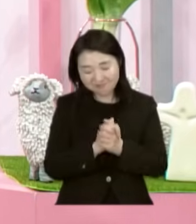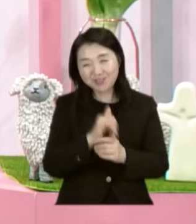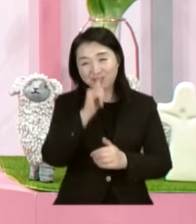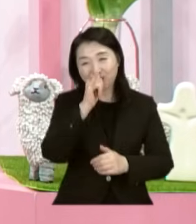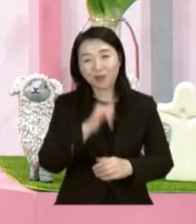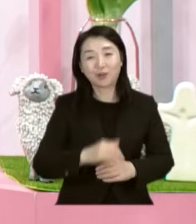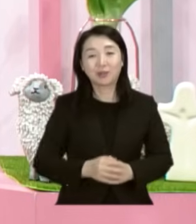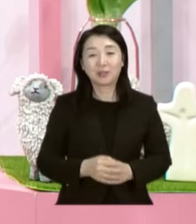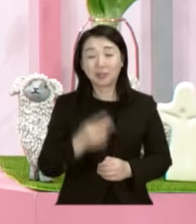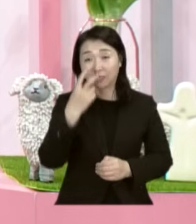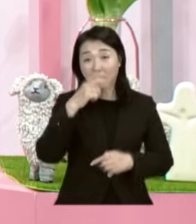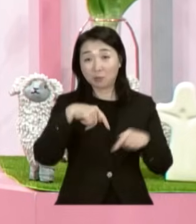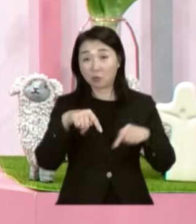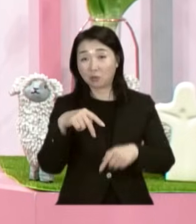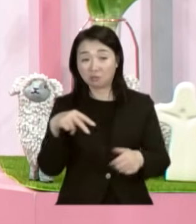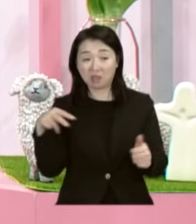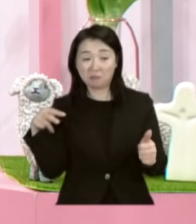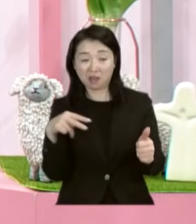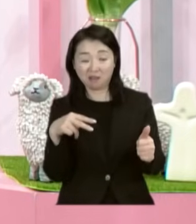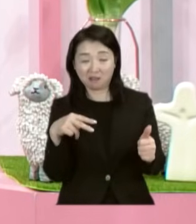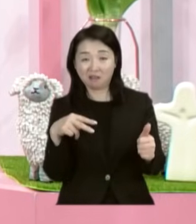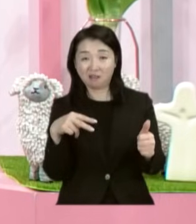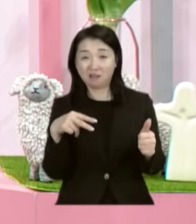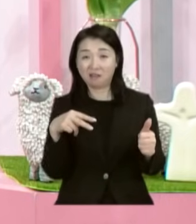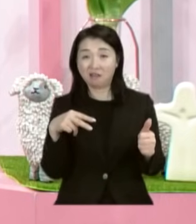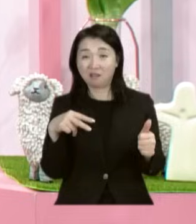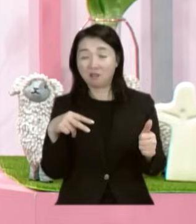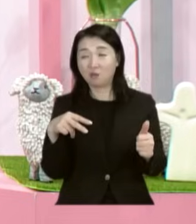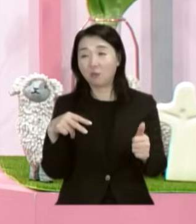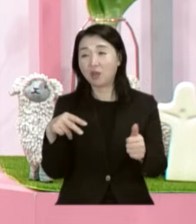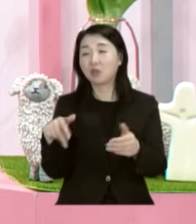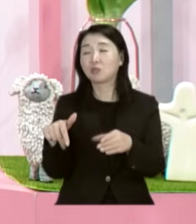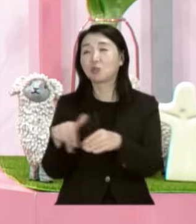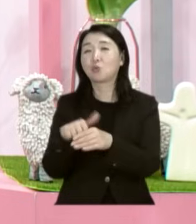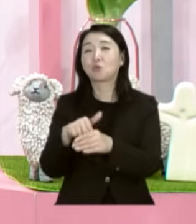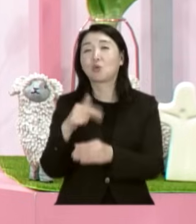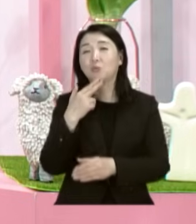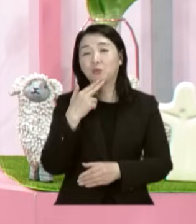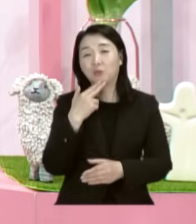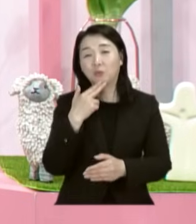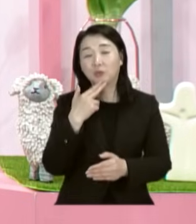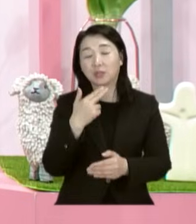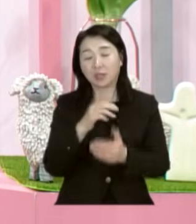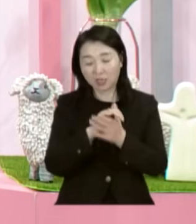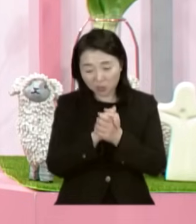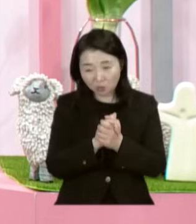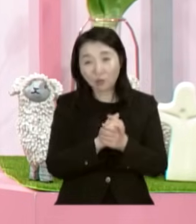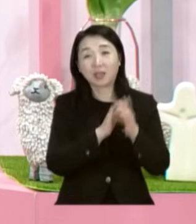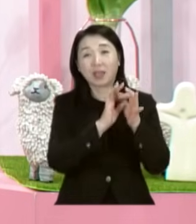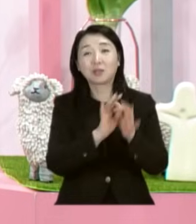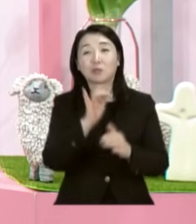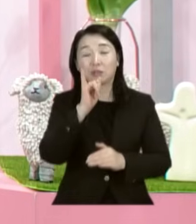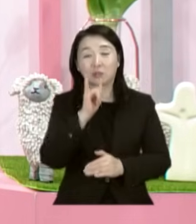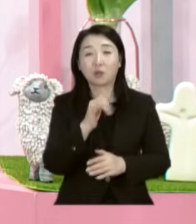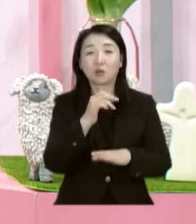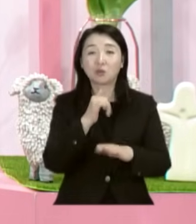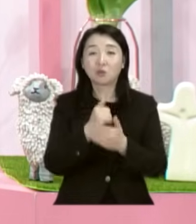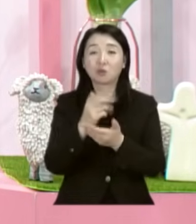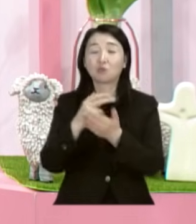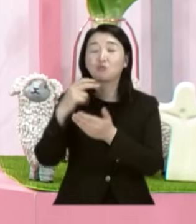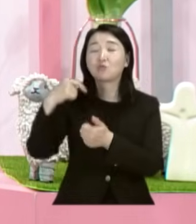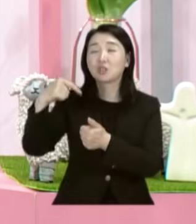했겠어요 옆에서 이제 감님 보시고 이제 감독님은 종교가 없으신데 제가 계속 기도를 하니까